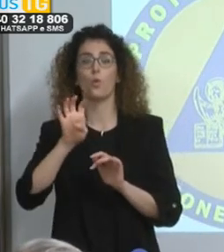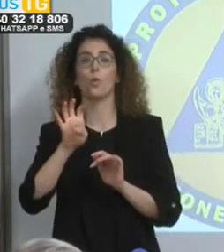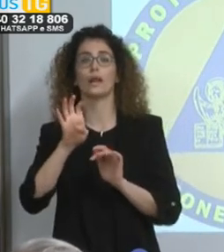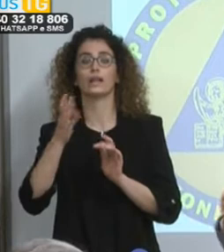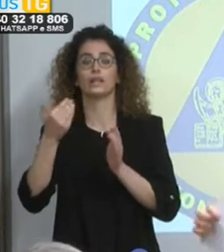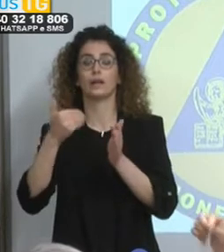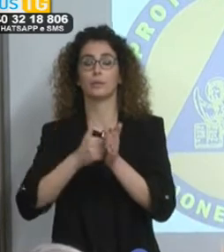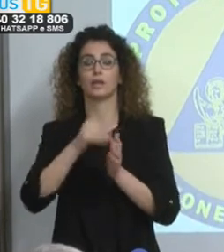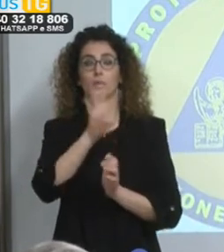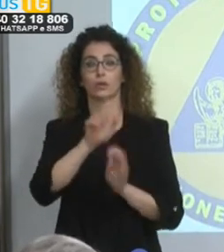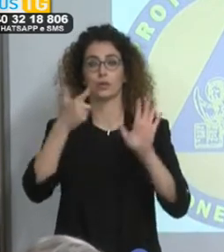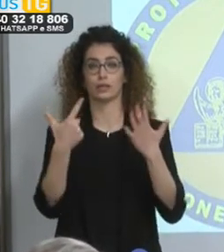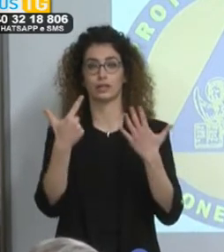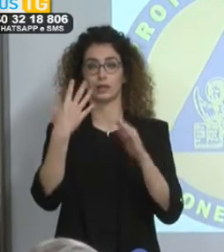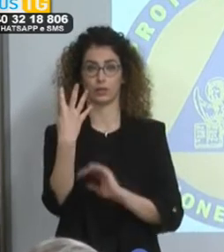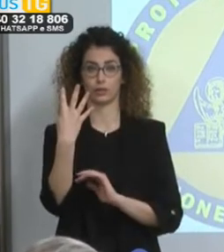40.474